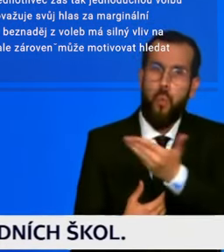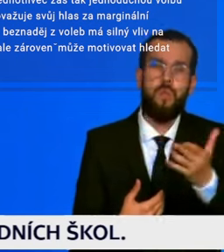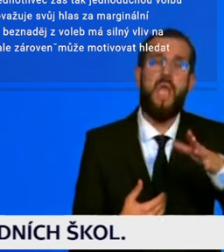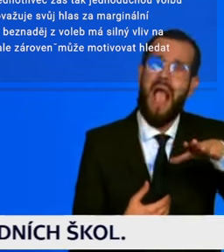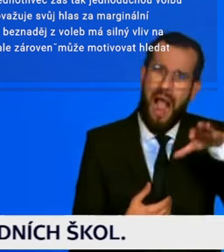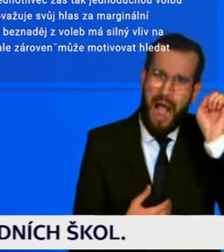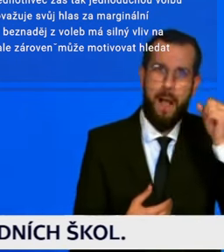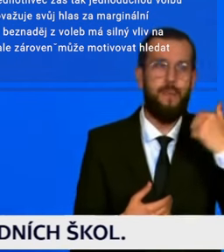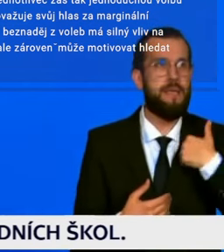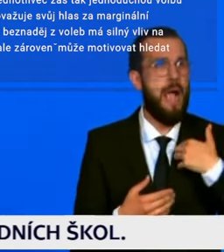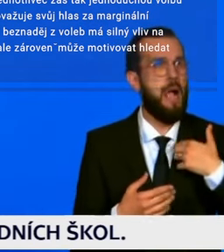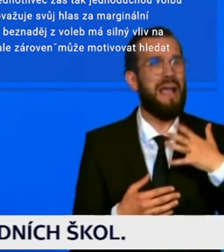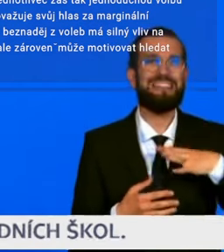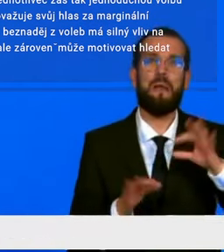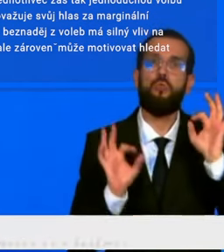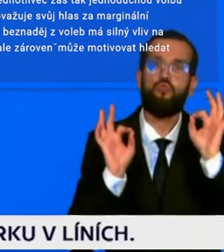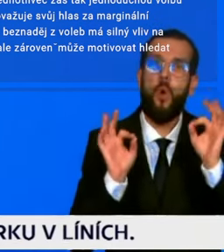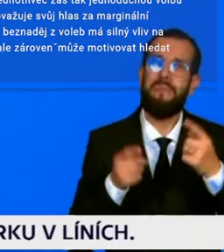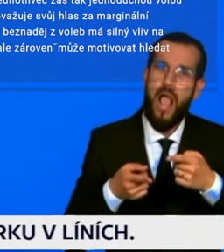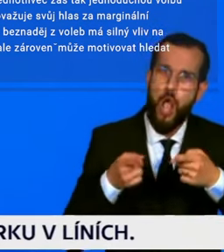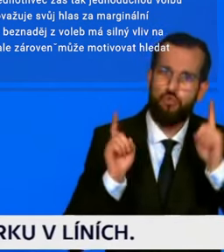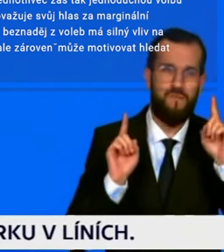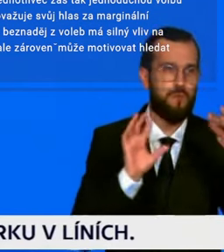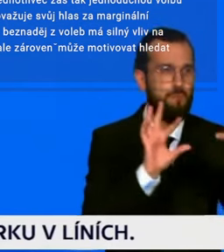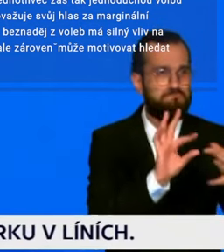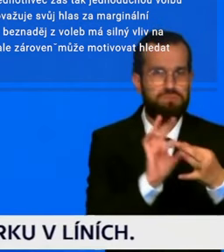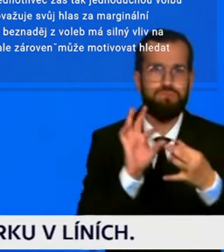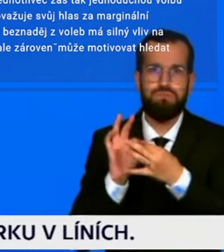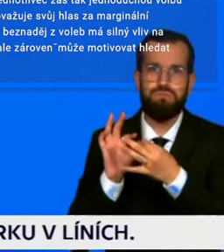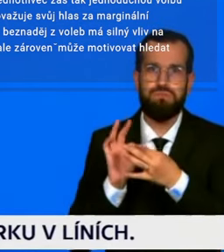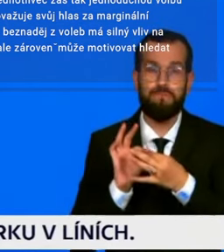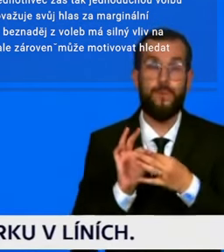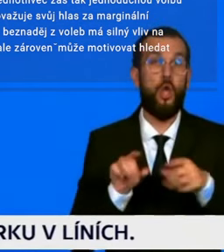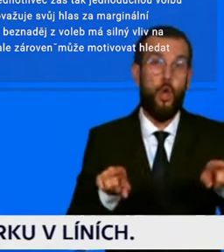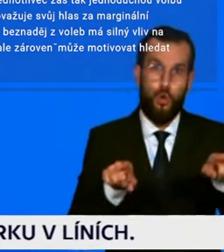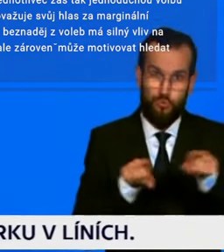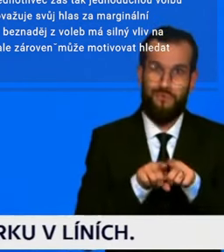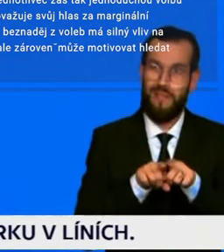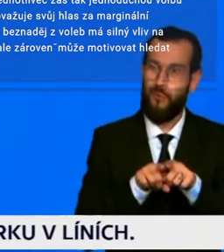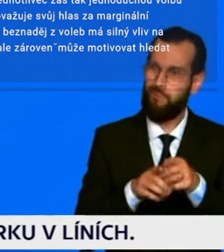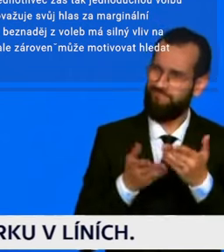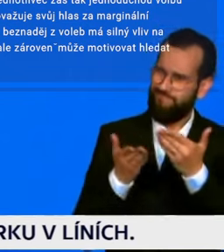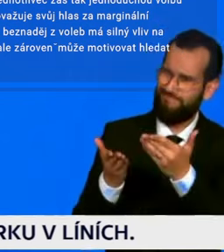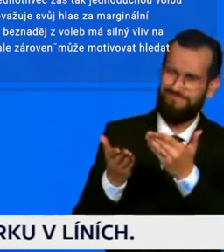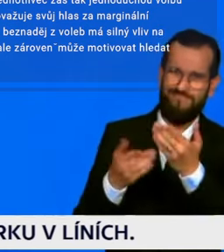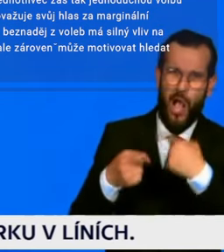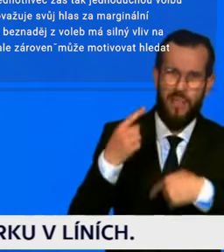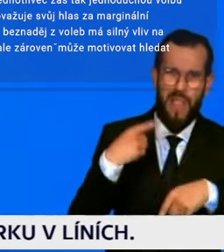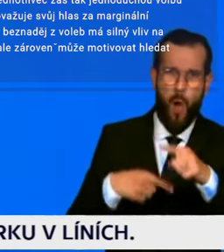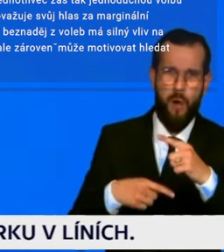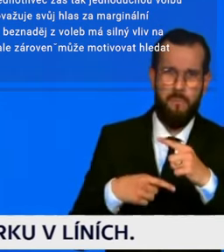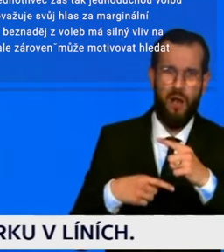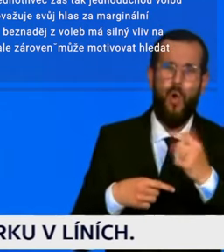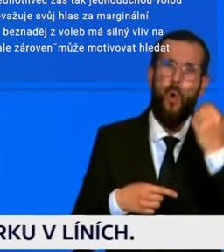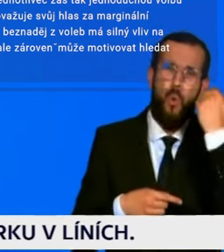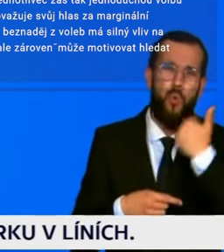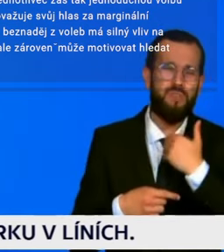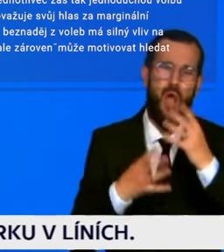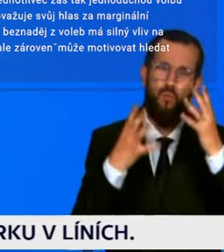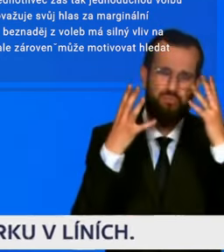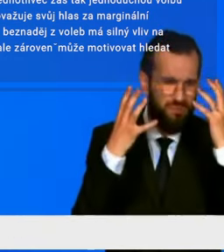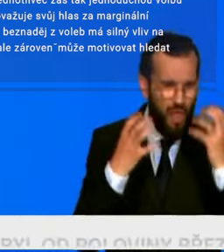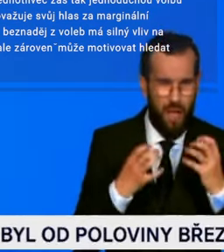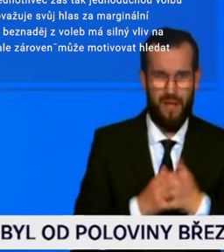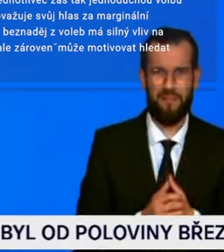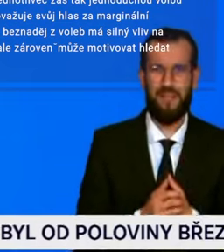Slovensko eh spájať a na druhej strane počujeme vlastne presný opak Počúvame to bohužiaľ už dlho ľudia sú z toho sklamaní